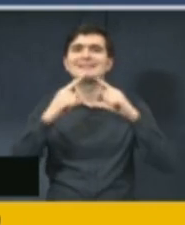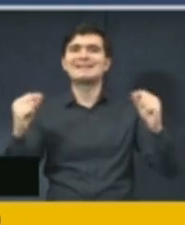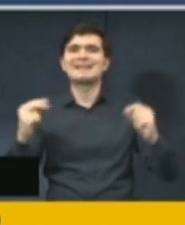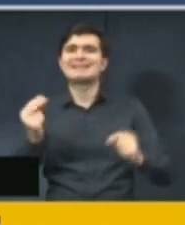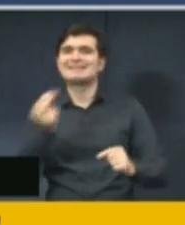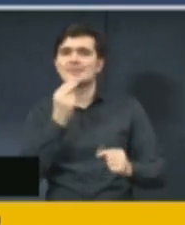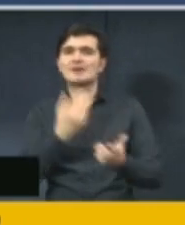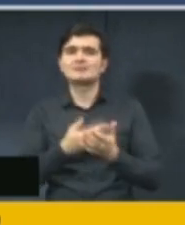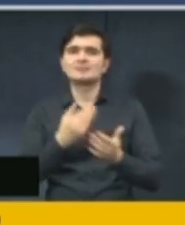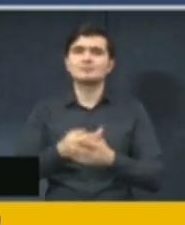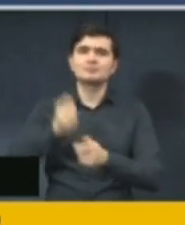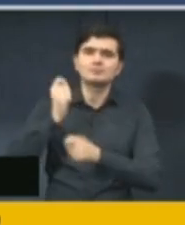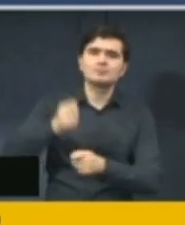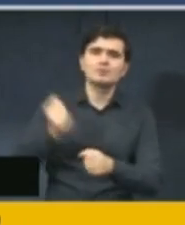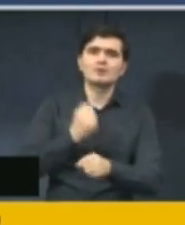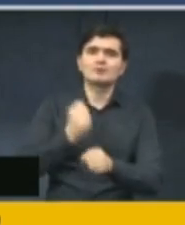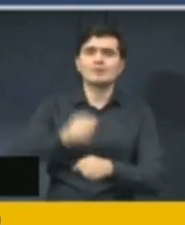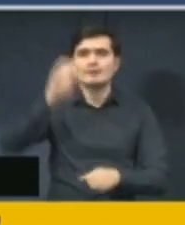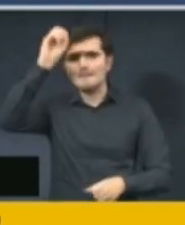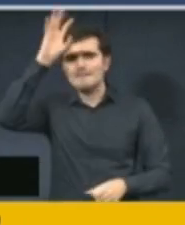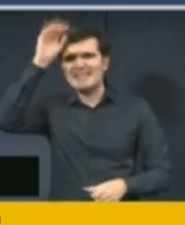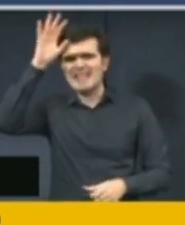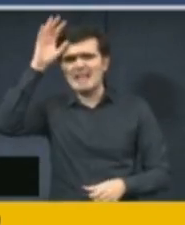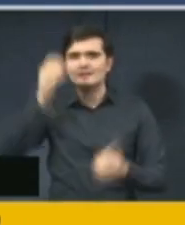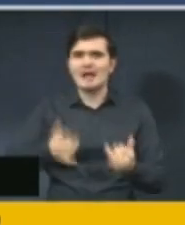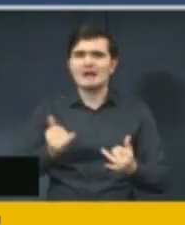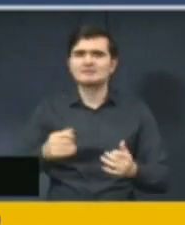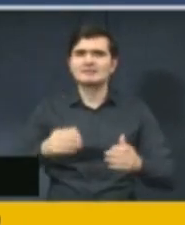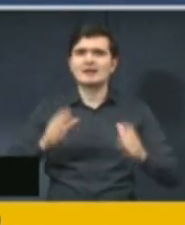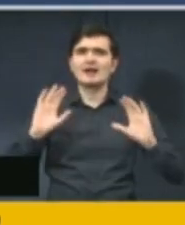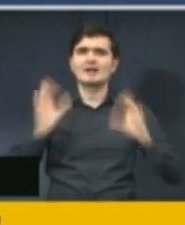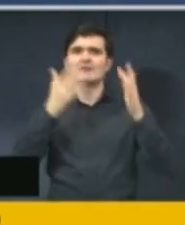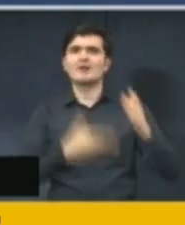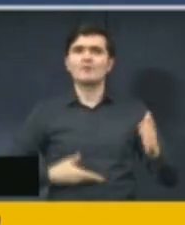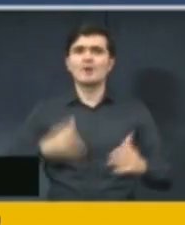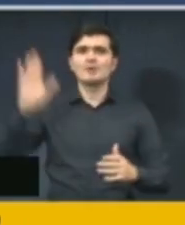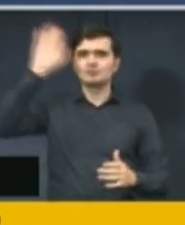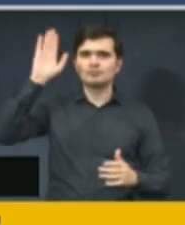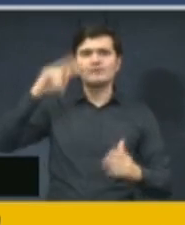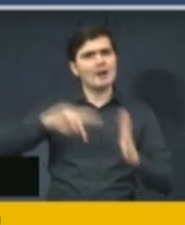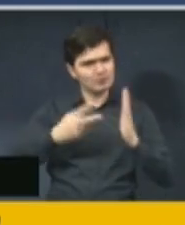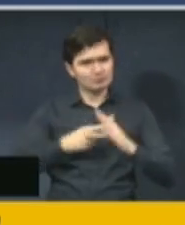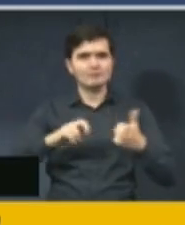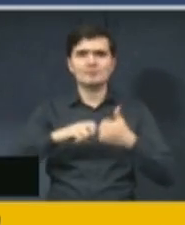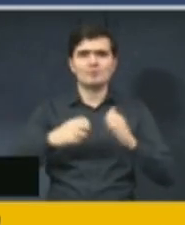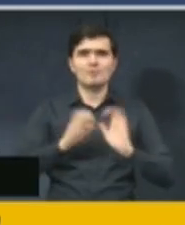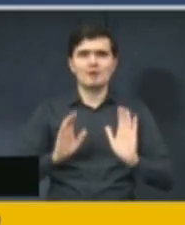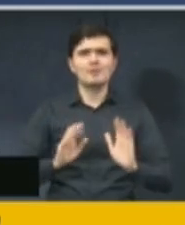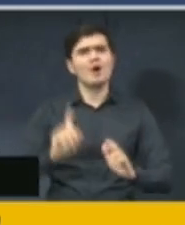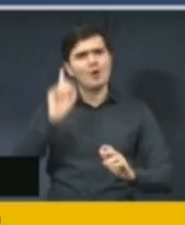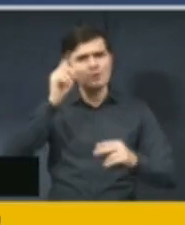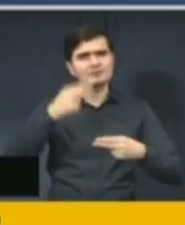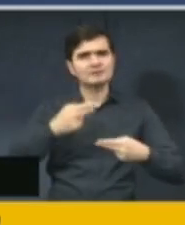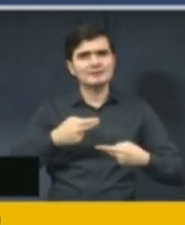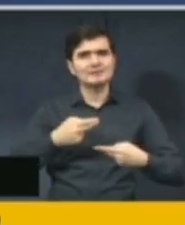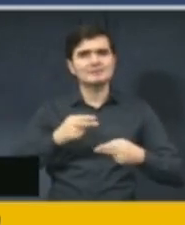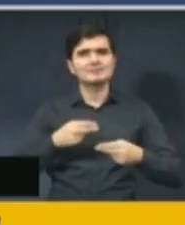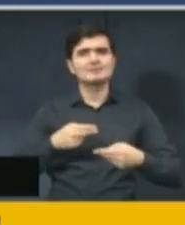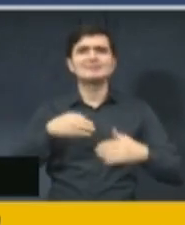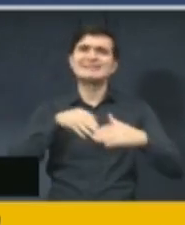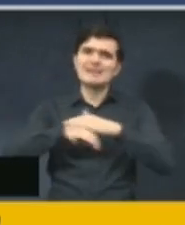pentru minerii care sunt astăzi, erau în greva foamei în Suceava. Am rezolvat și această problemă. Vom trimite în acest